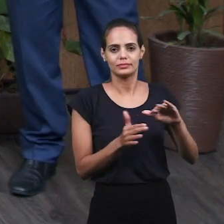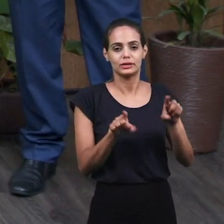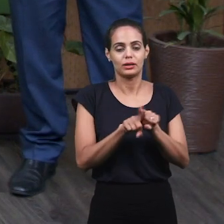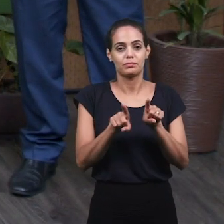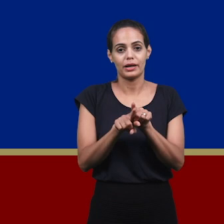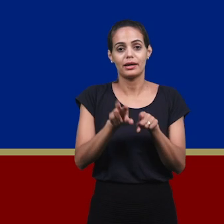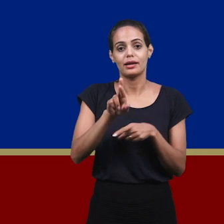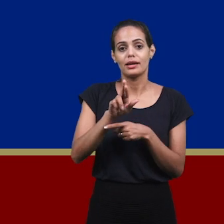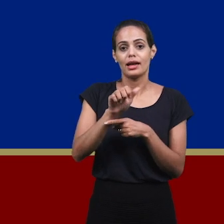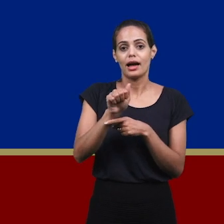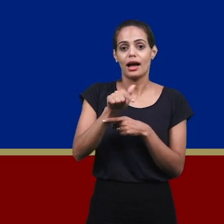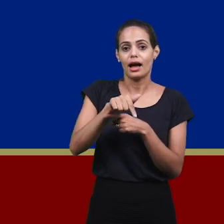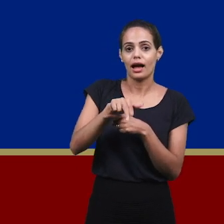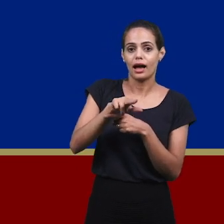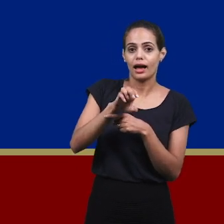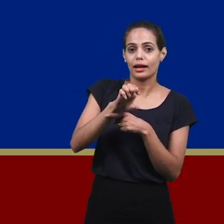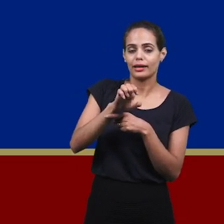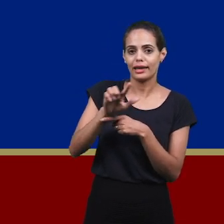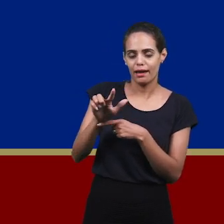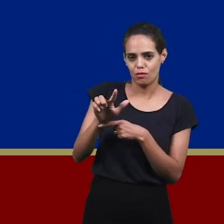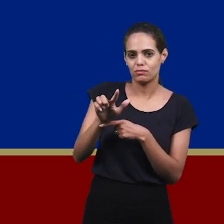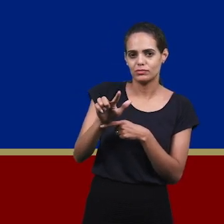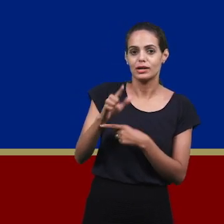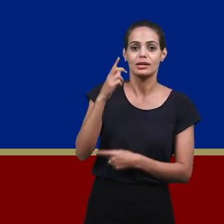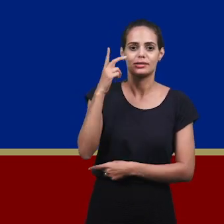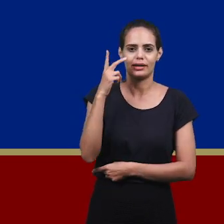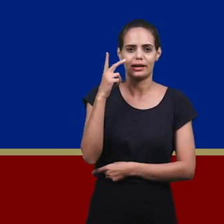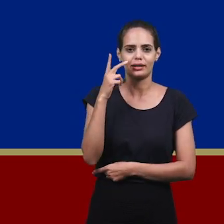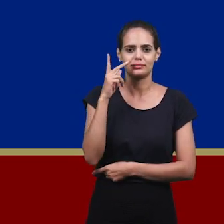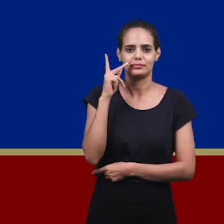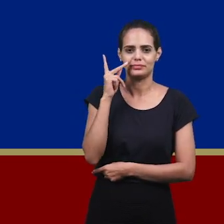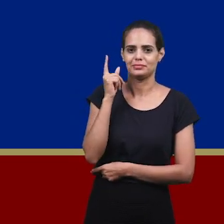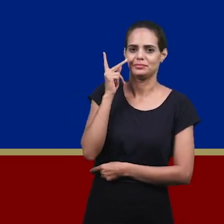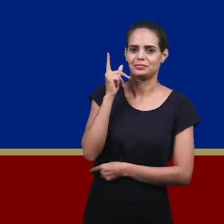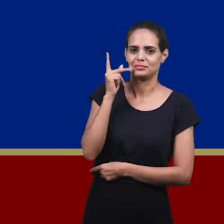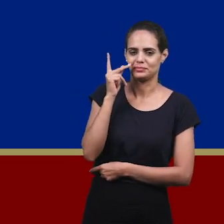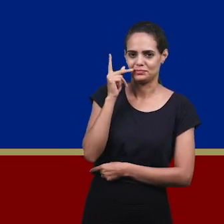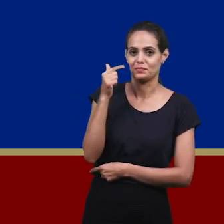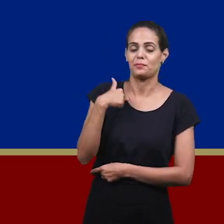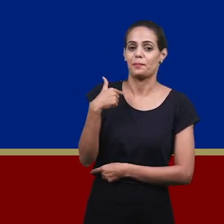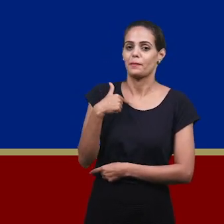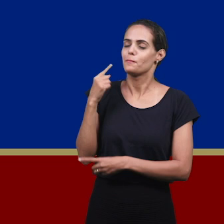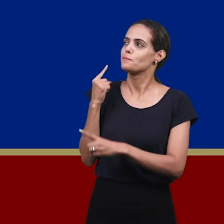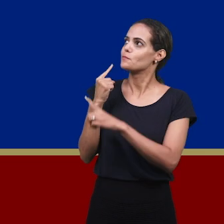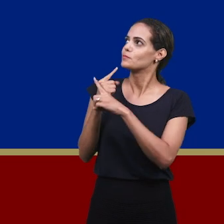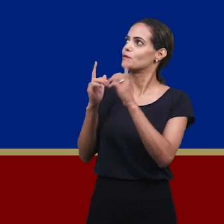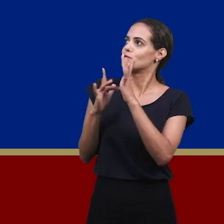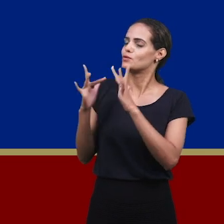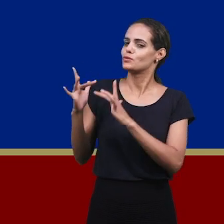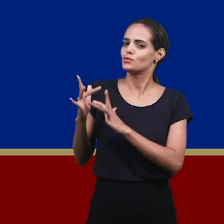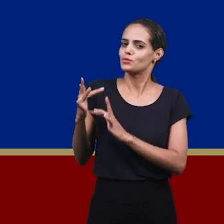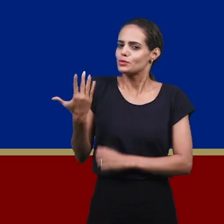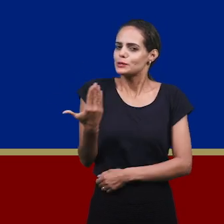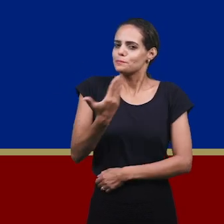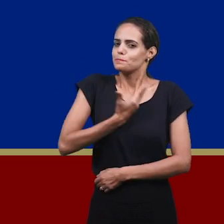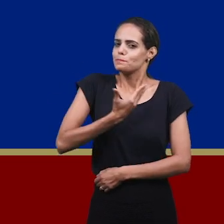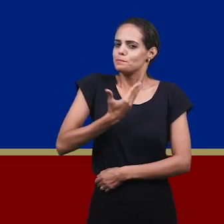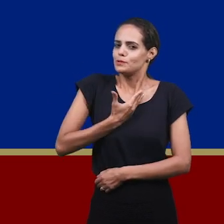En Jésus, je retrouvais le meilleur ami et conseiller. Il est bien vrai, elle continue,